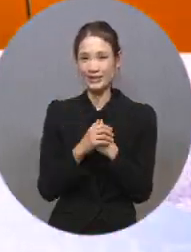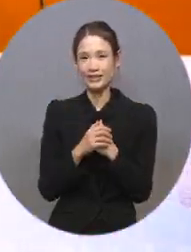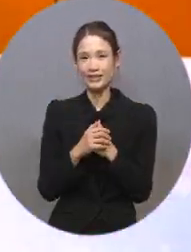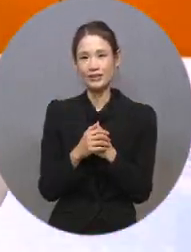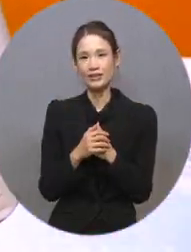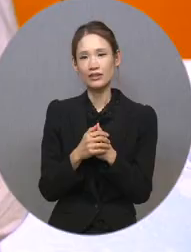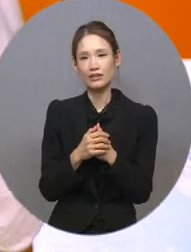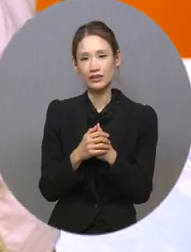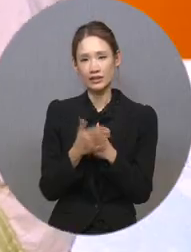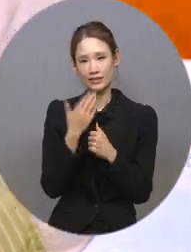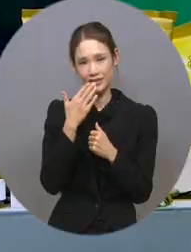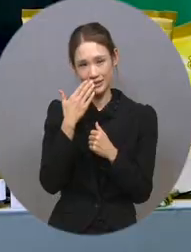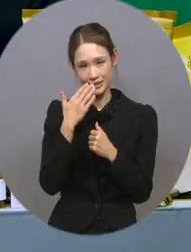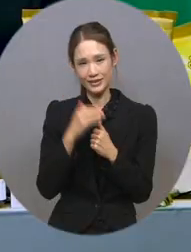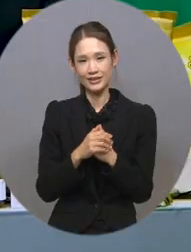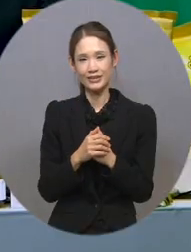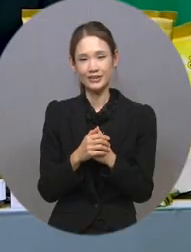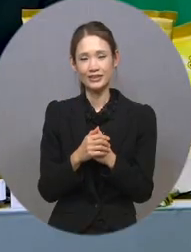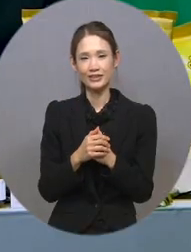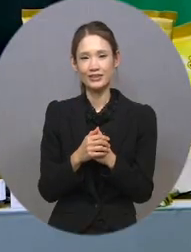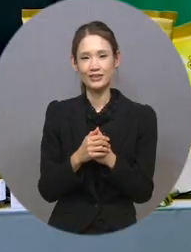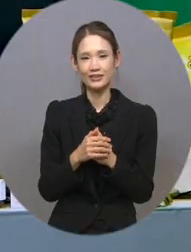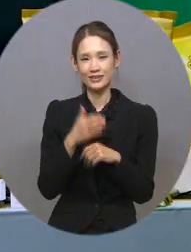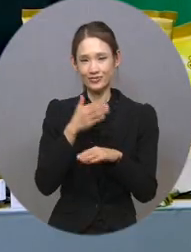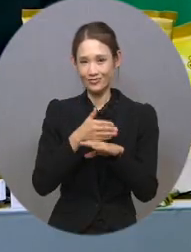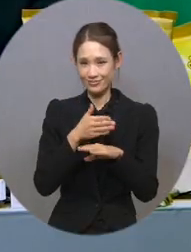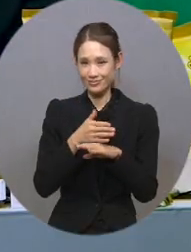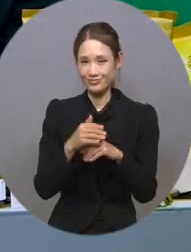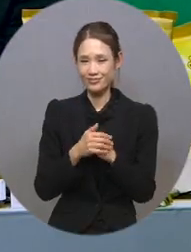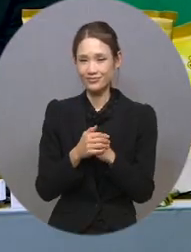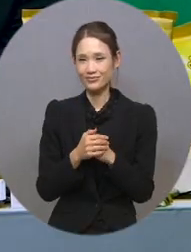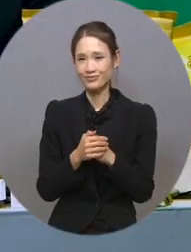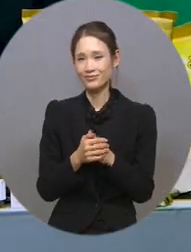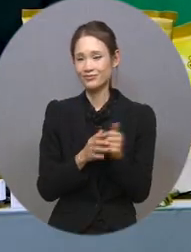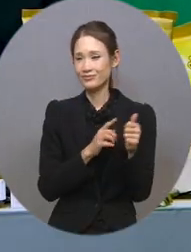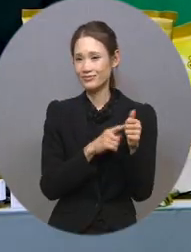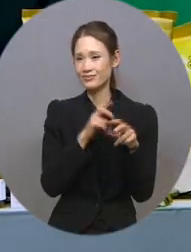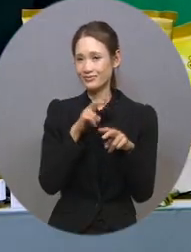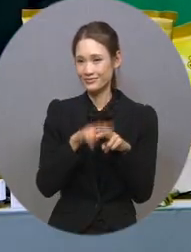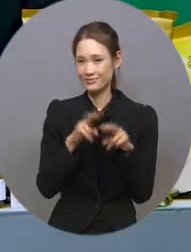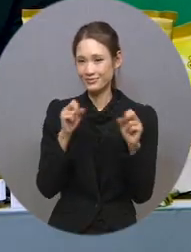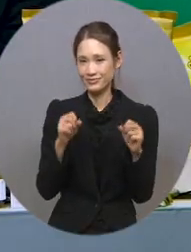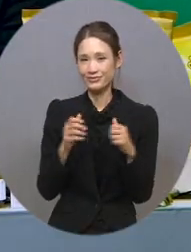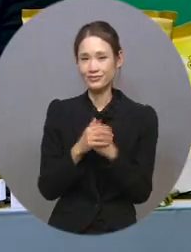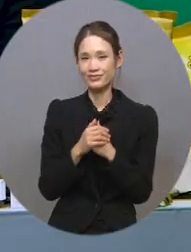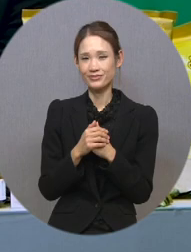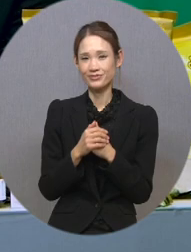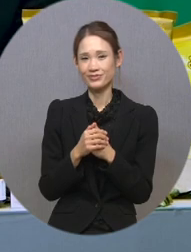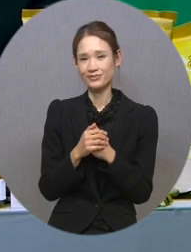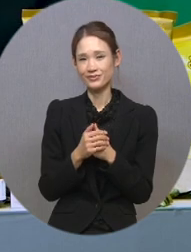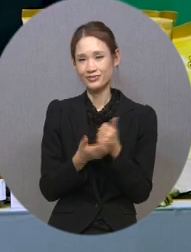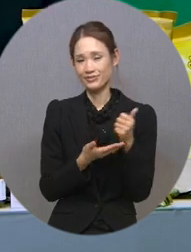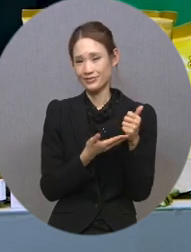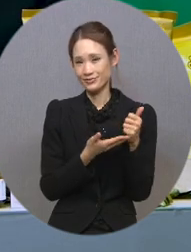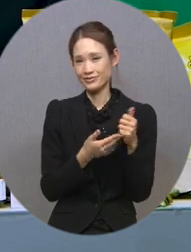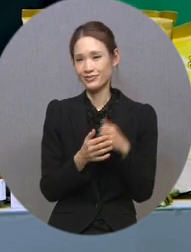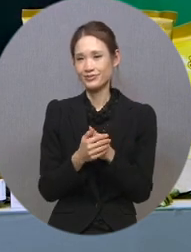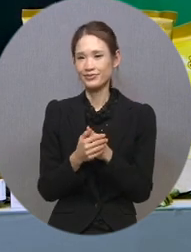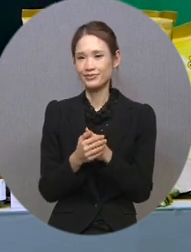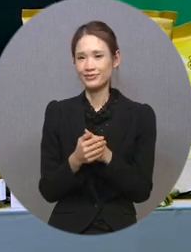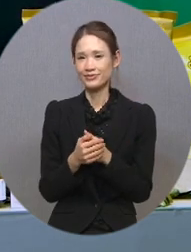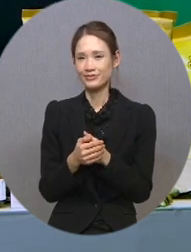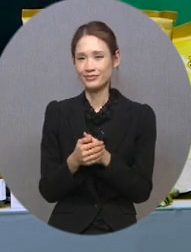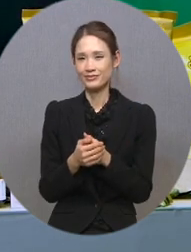시끄럽고 먹어봐요. 아니, 네, 감사합니다. 지금 옆에 앉아 계시는 이 분께서